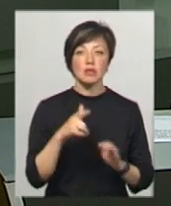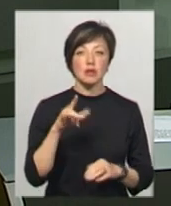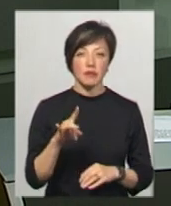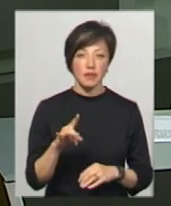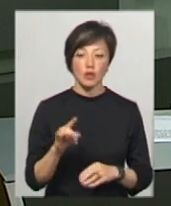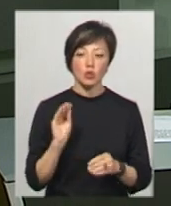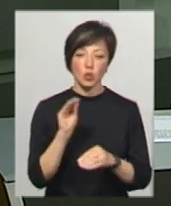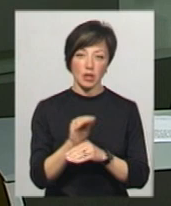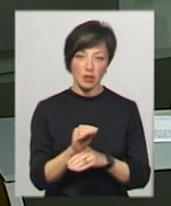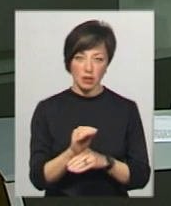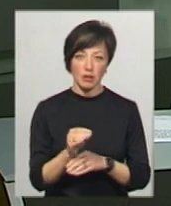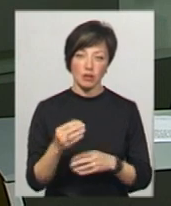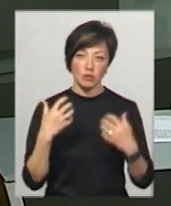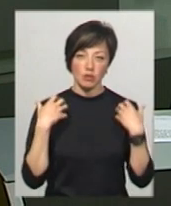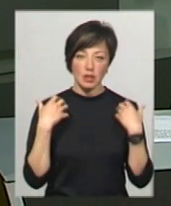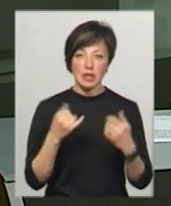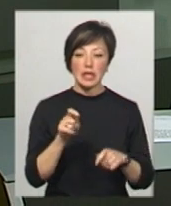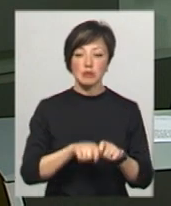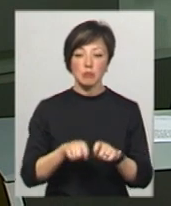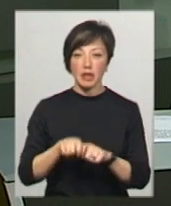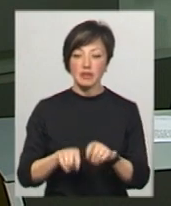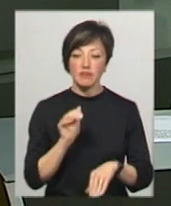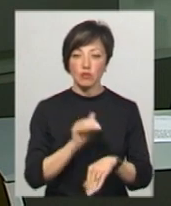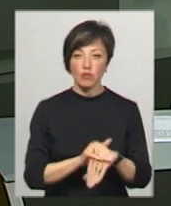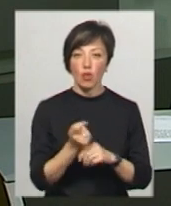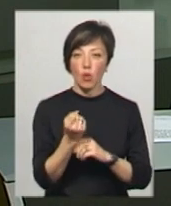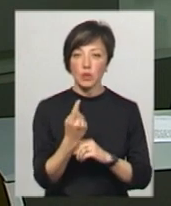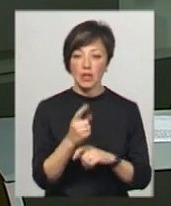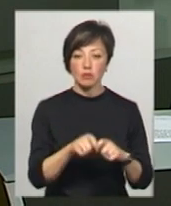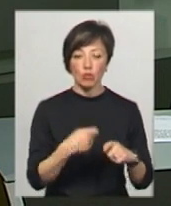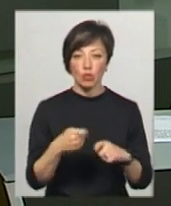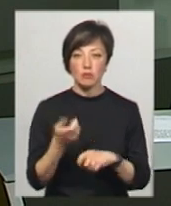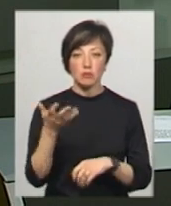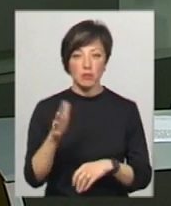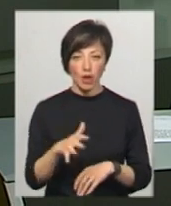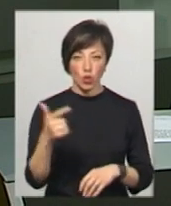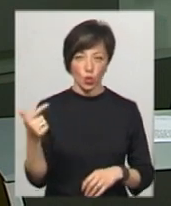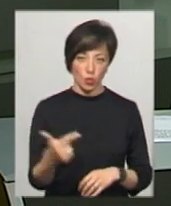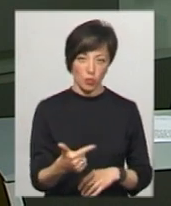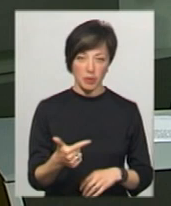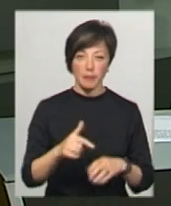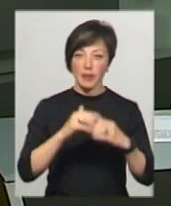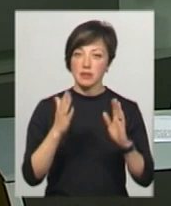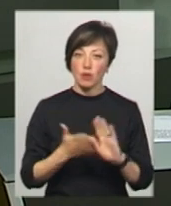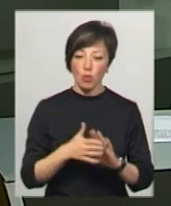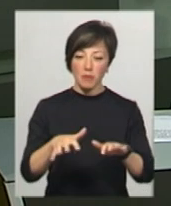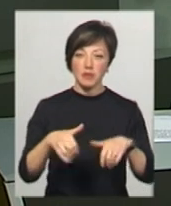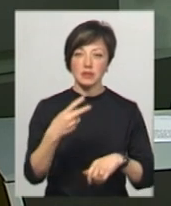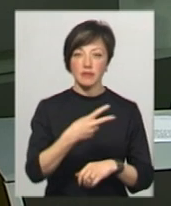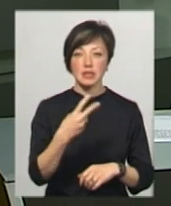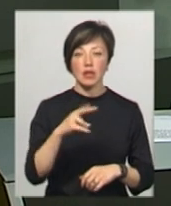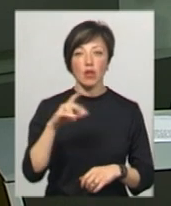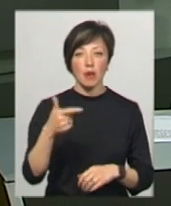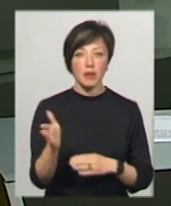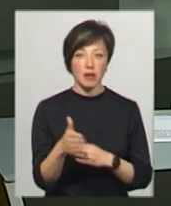3646 гривень, додає Андрій Полудняк. Інспектори зафіксували 11 порушень, 5 з яких грубі. Загалом вилучили 20